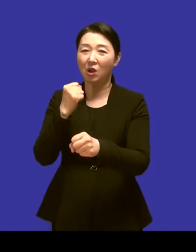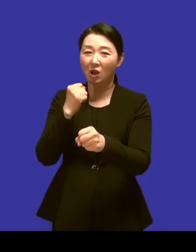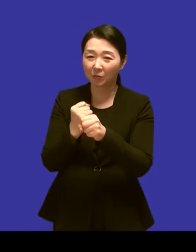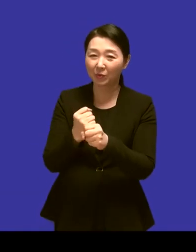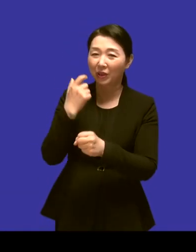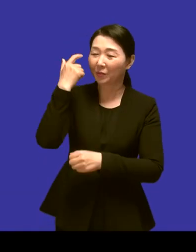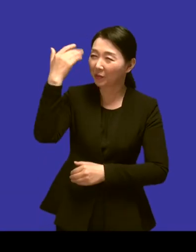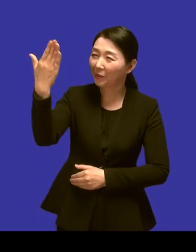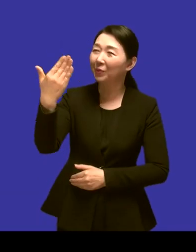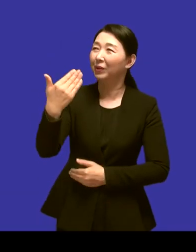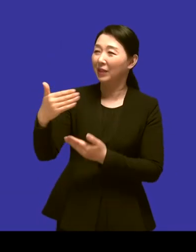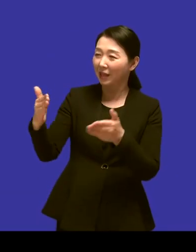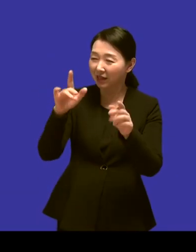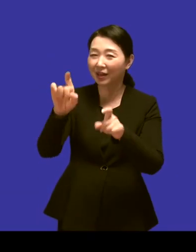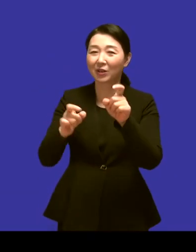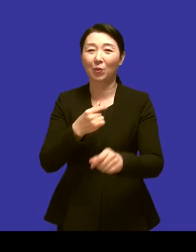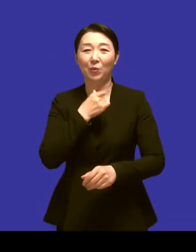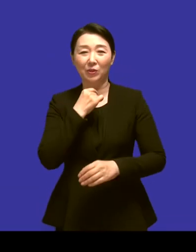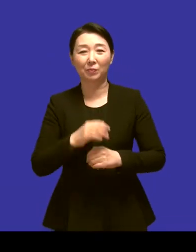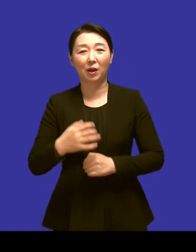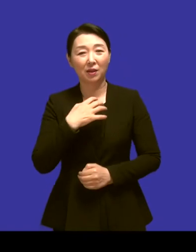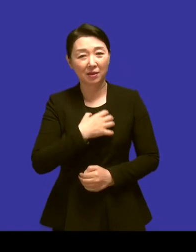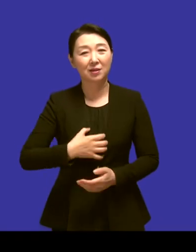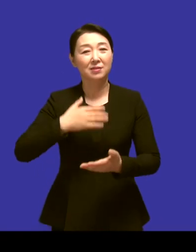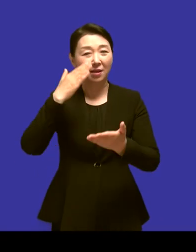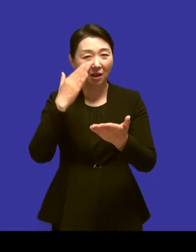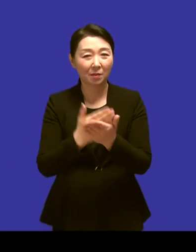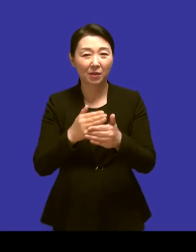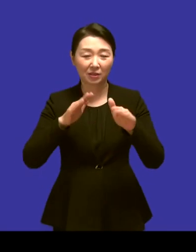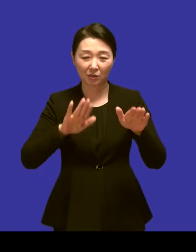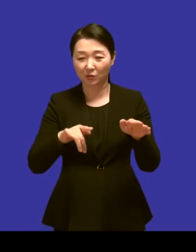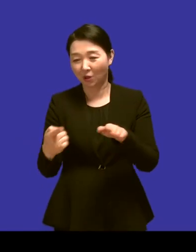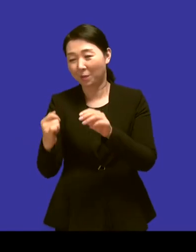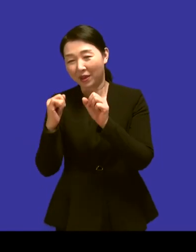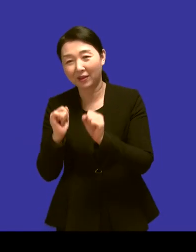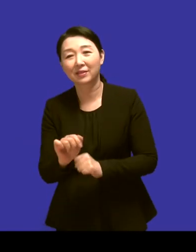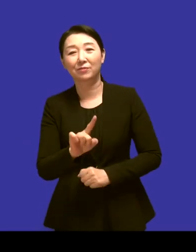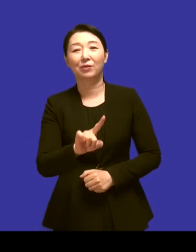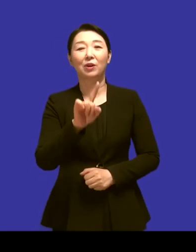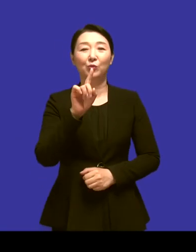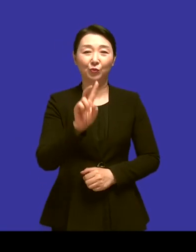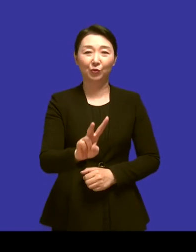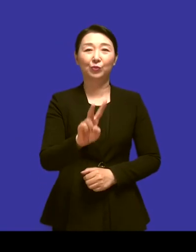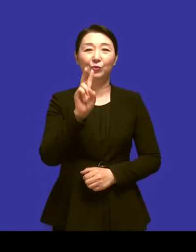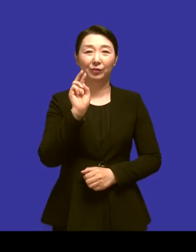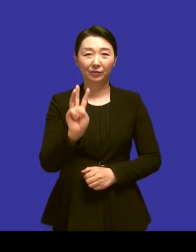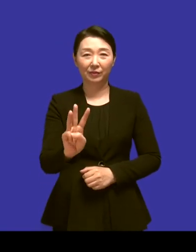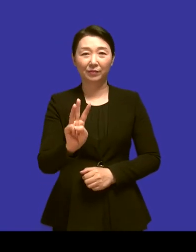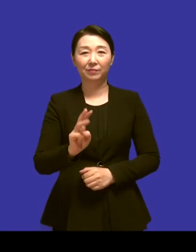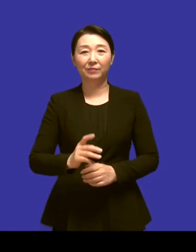분께 여쭤보 내 길을 걸을게. 그때까진 걱정 마 지금도 옆에 계시네.